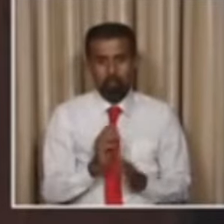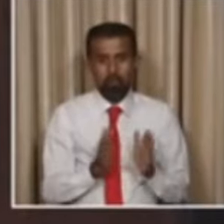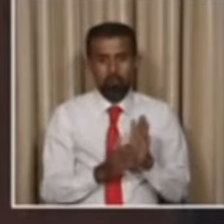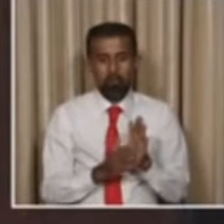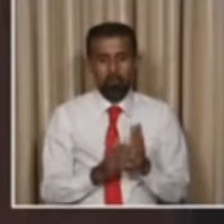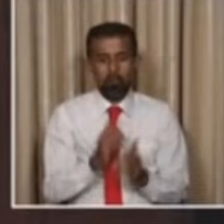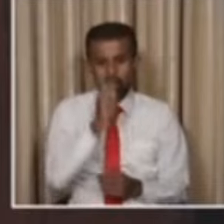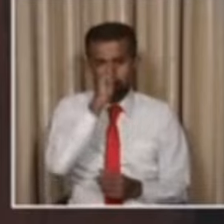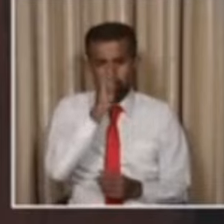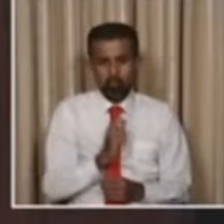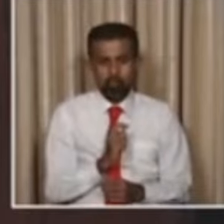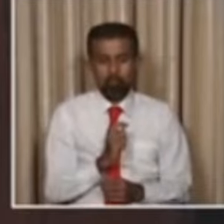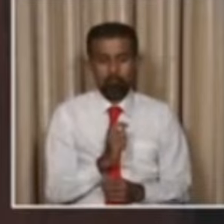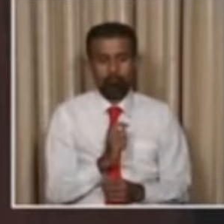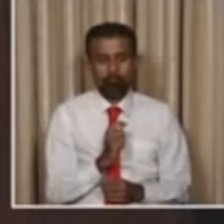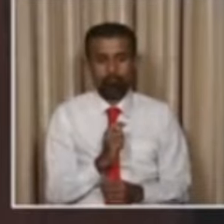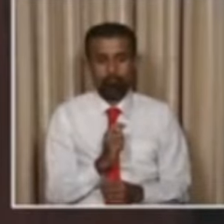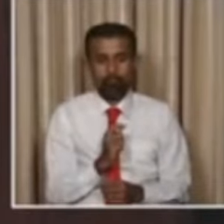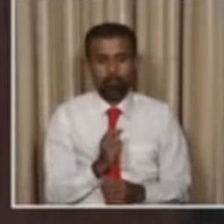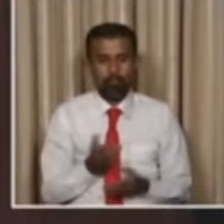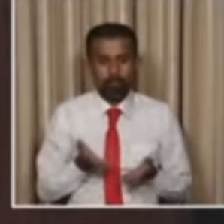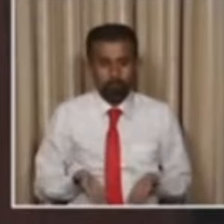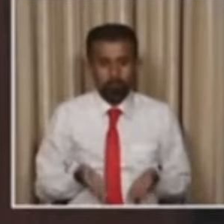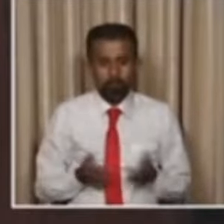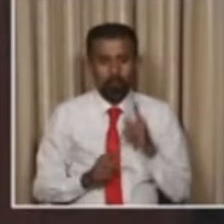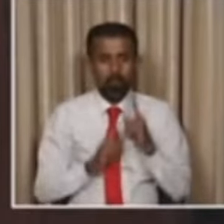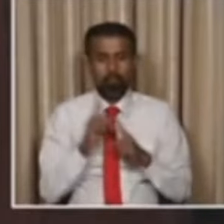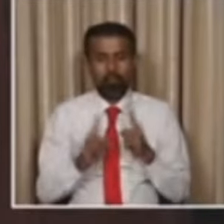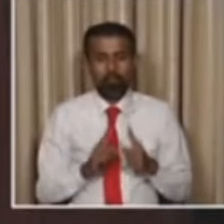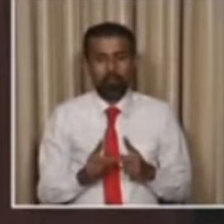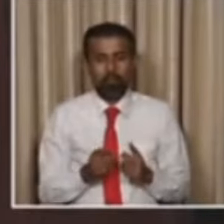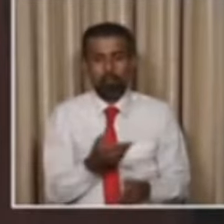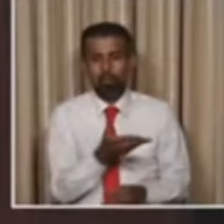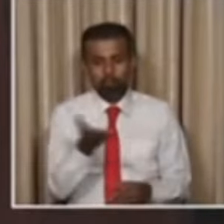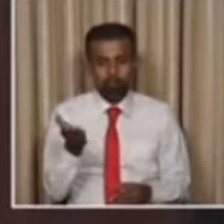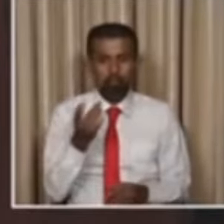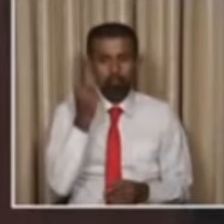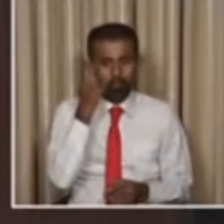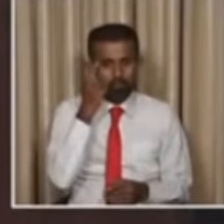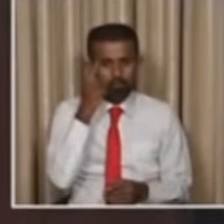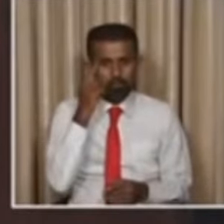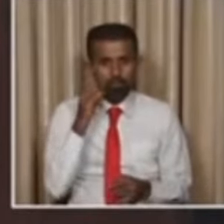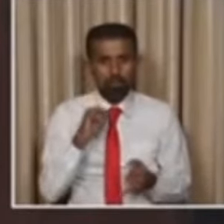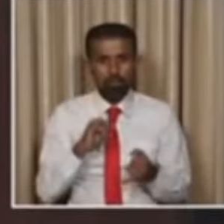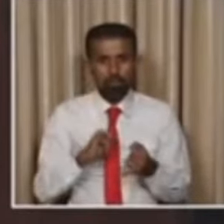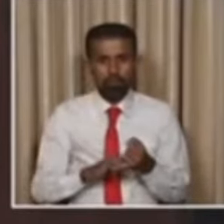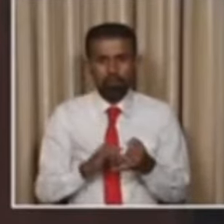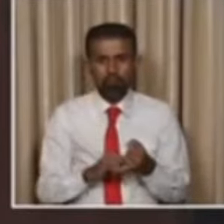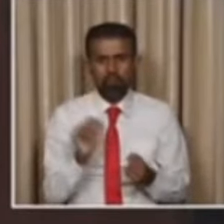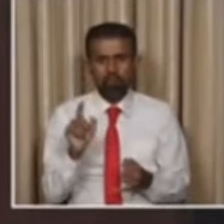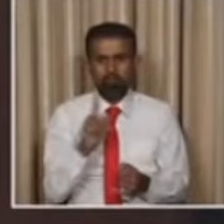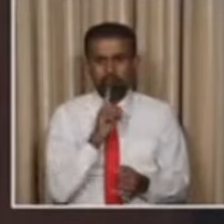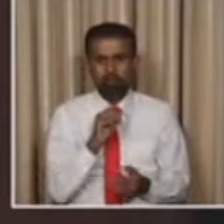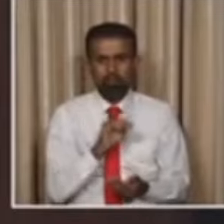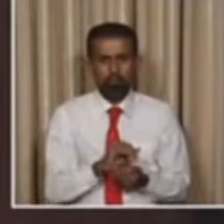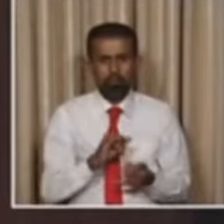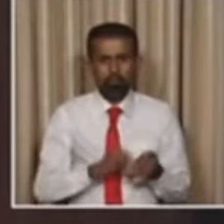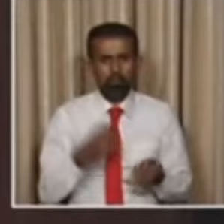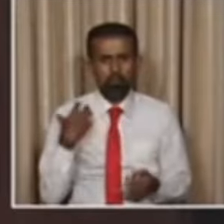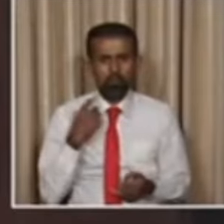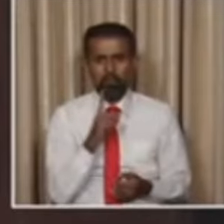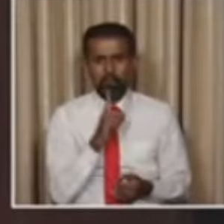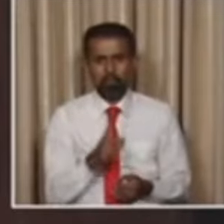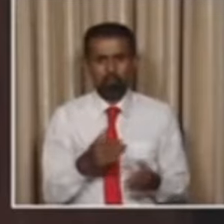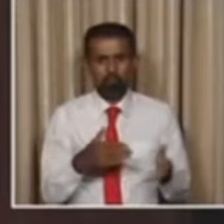නානක්කාර මැතිතුමාලා මේ පැත්තේ ඉන්නවනේ කතා කරනකොට ඔබතුමාලා දන්නා සොනික් ගැන කිව්වා, පොඩි සහරාන් කෙනෙක් ගැන කිව්වා,